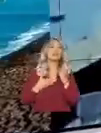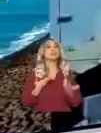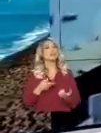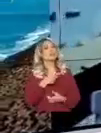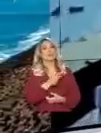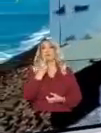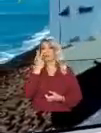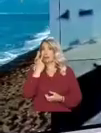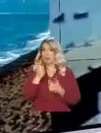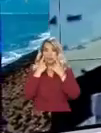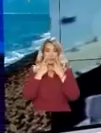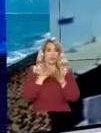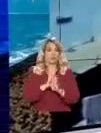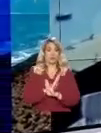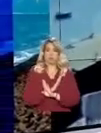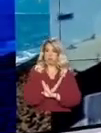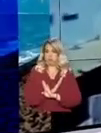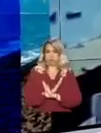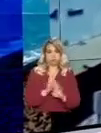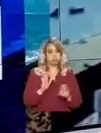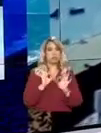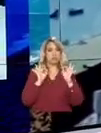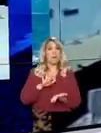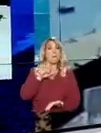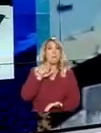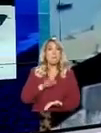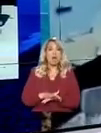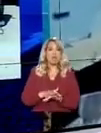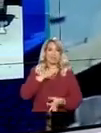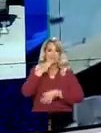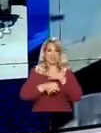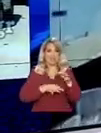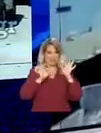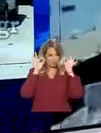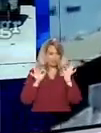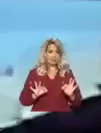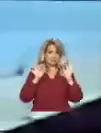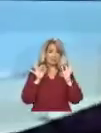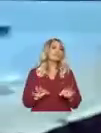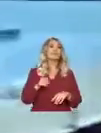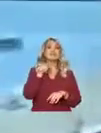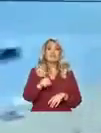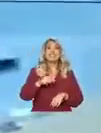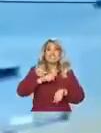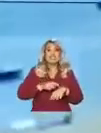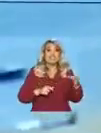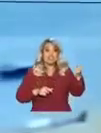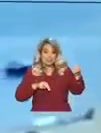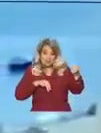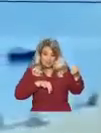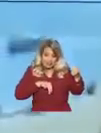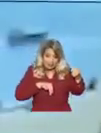όλο. Είναι ο ορισμός αυτού που λέμε αυτό από τις μάρτυρες. Και από την περιγραφή της καταλαβαίνουμε ότι το σημείο που βουτάει ο άνδρας